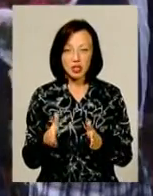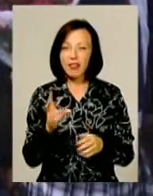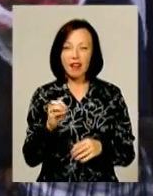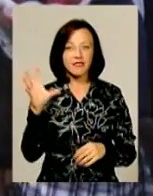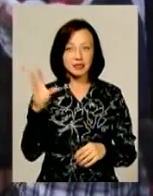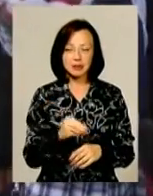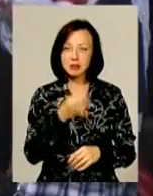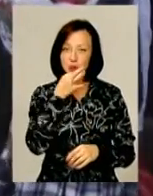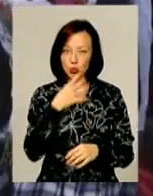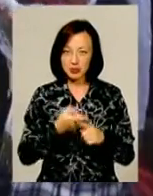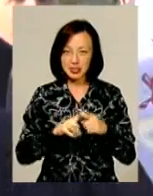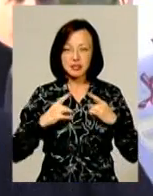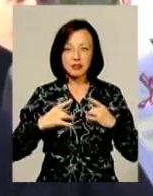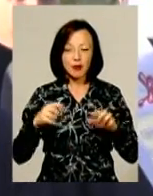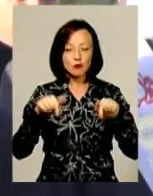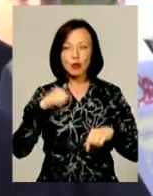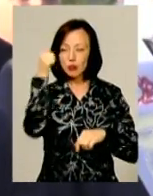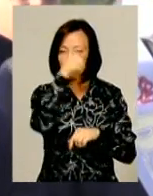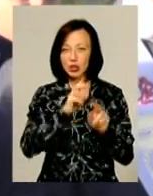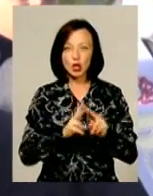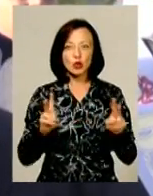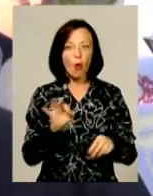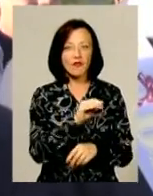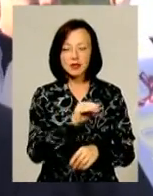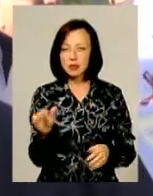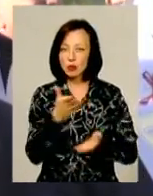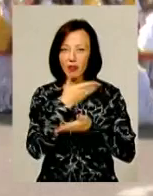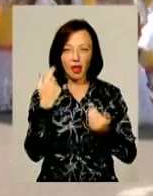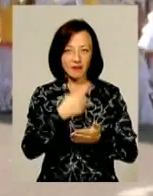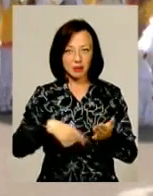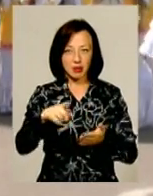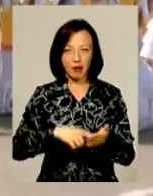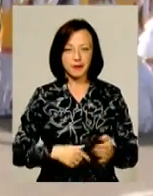всім свято до вподоби, його в цьому році ніхто офіційно не відміняв.